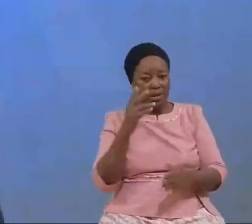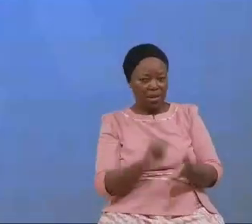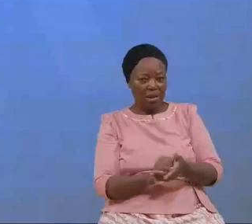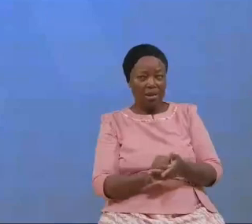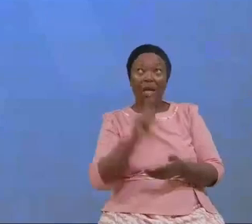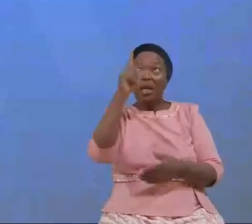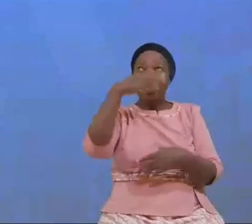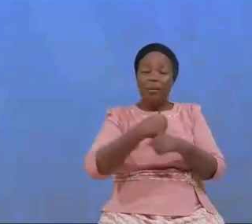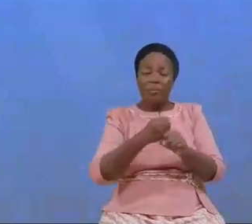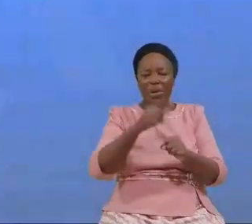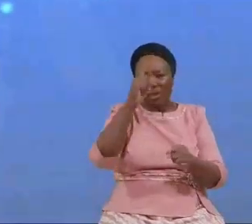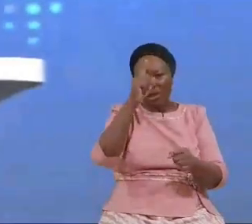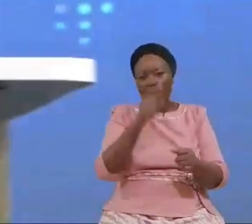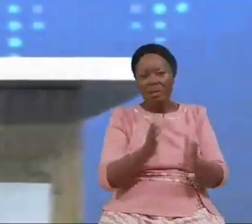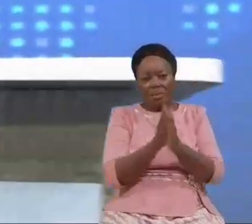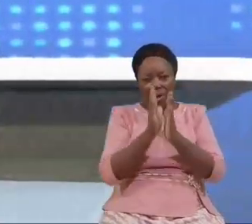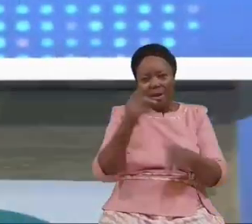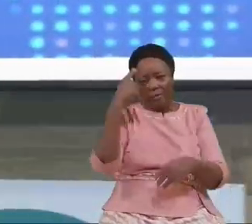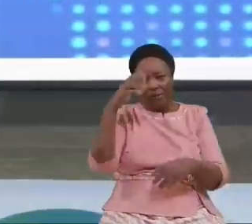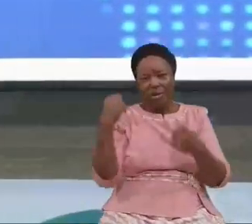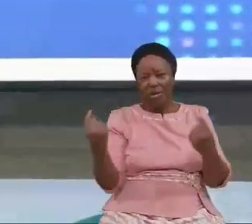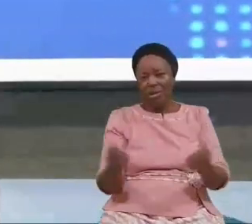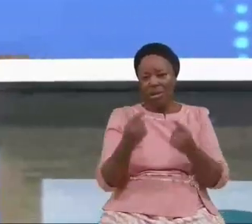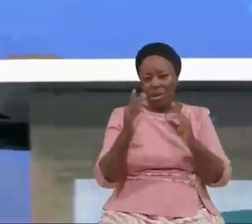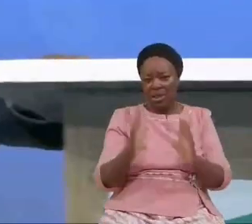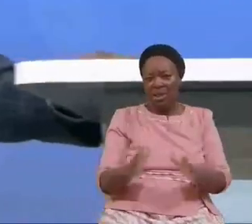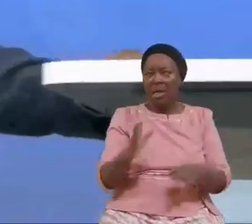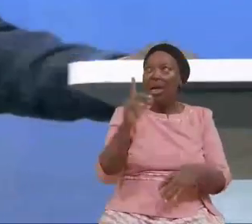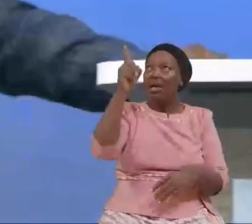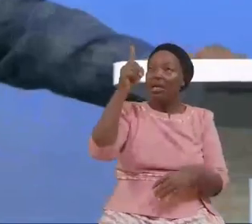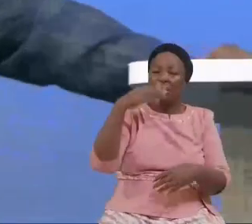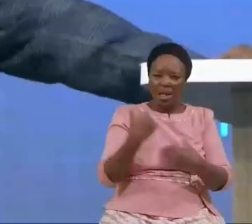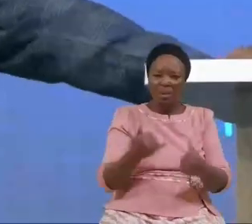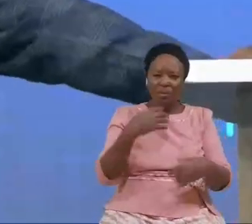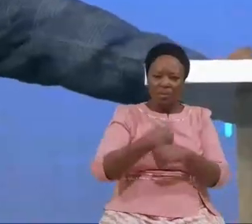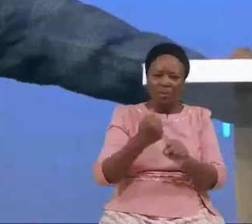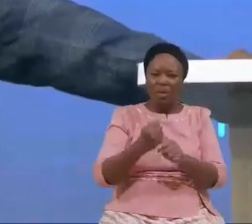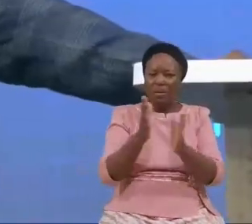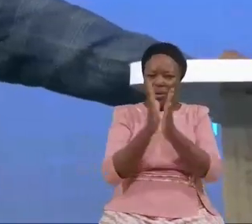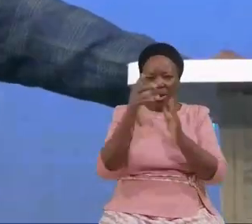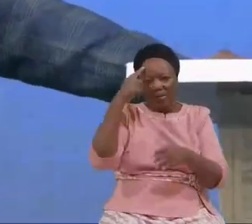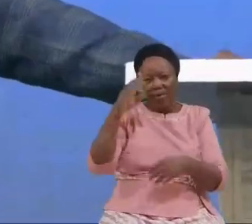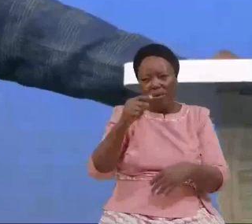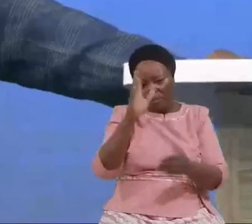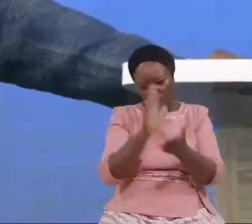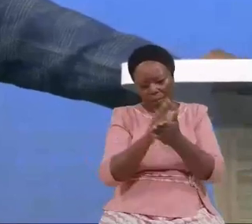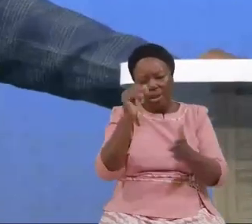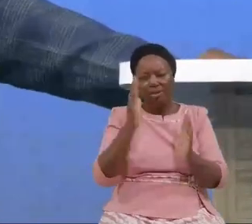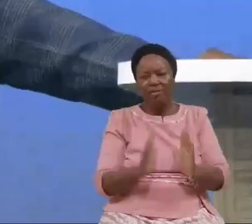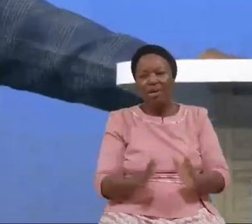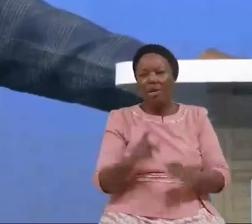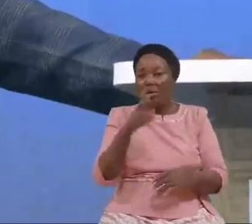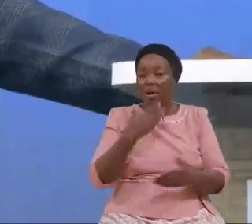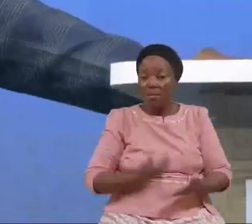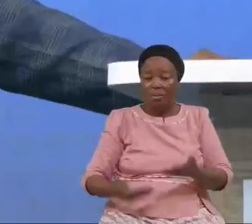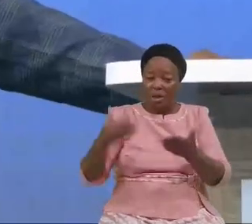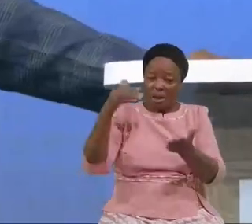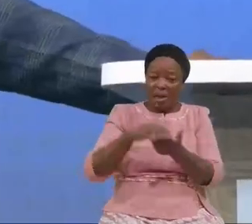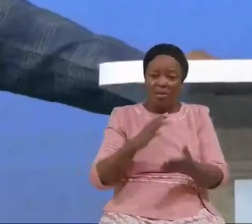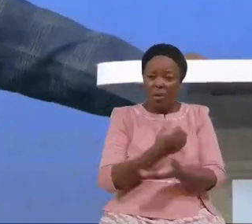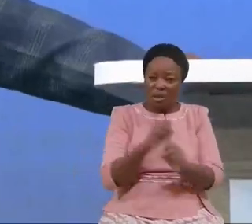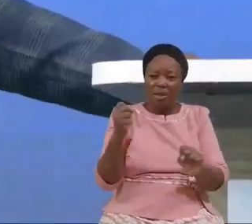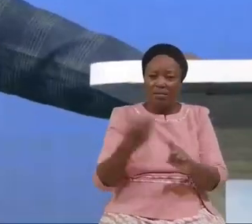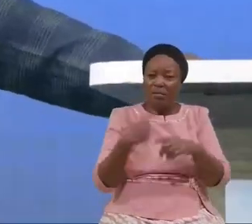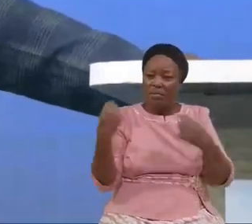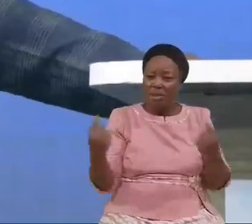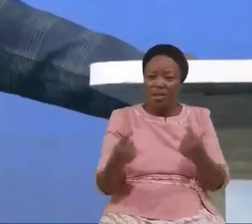intercède en faveur de pêcheurs maintenant il intercède en faveur de Saint tu es né de nouveau déjà et